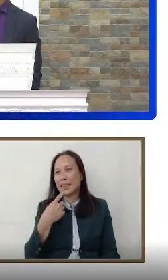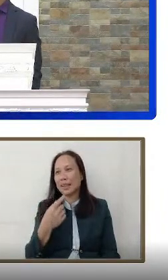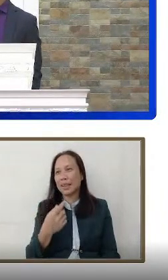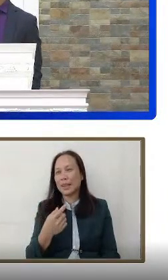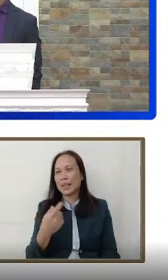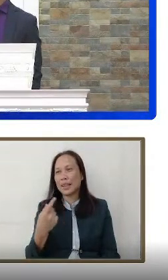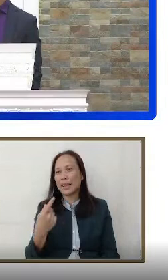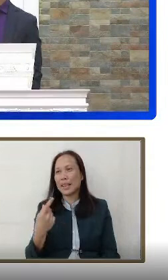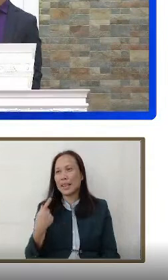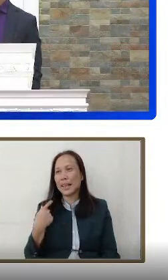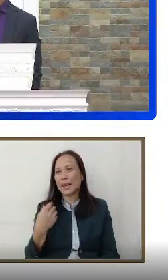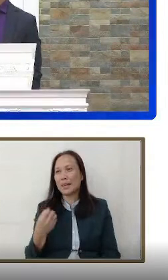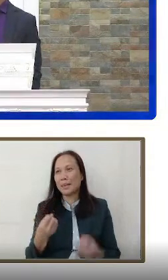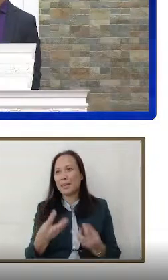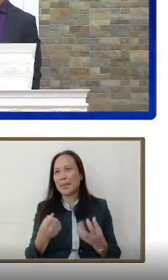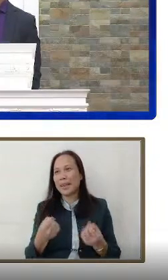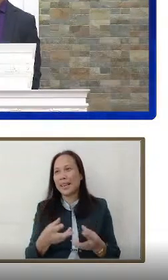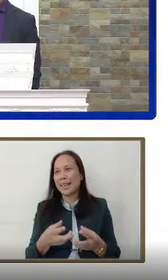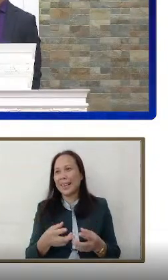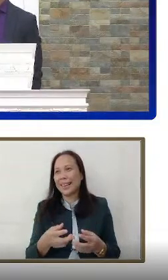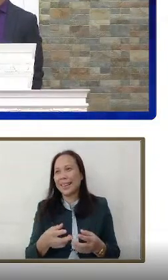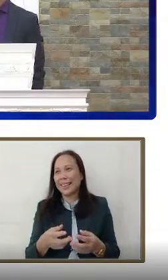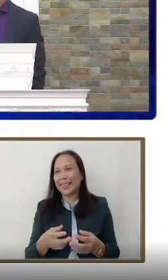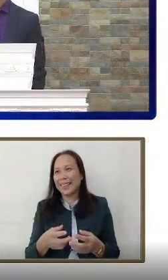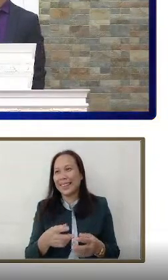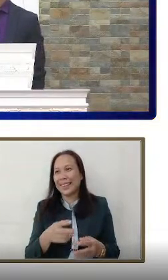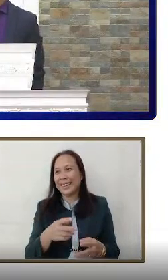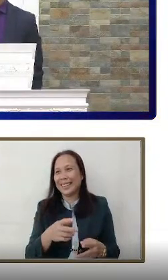pasyente na na-stroke. Ayun.